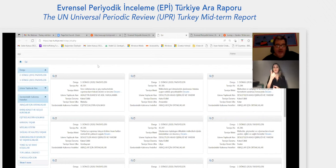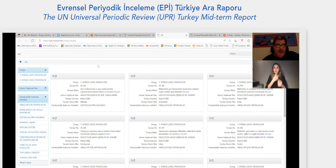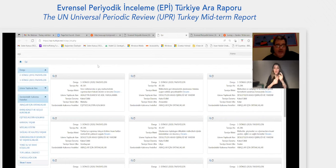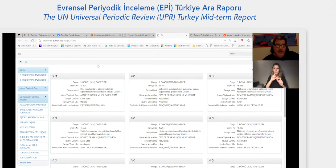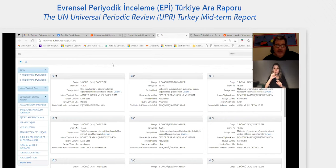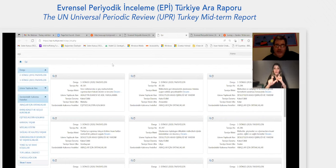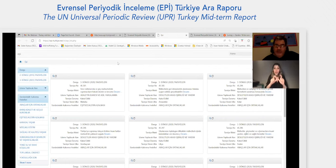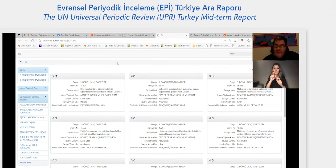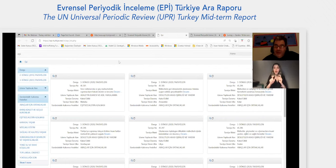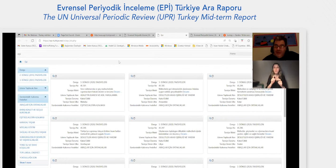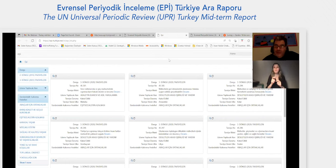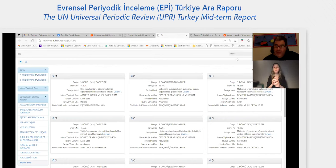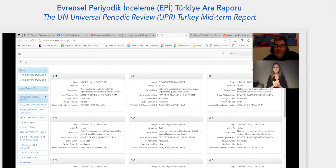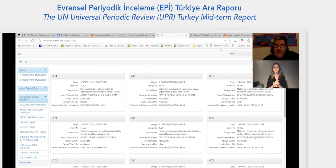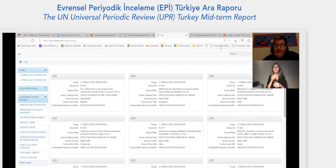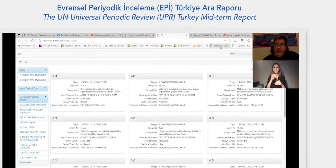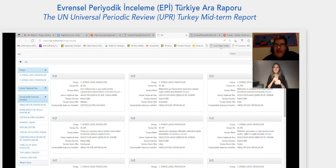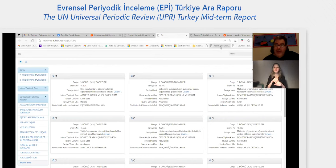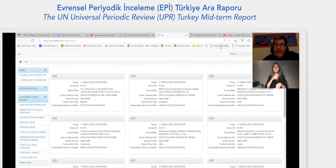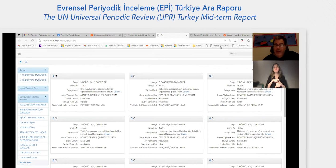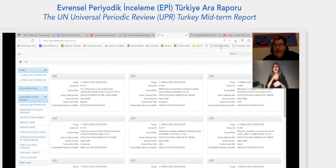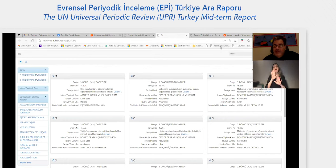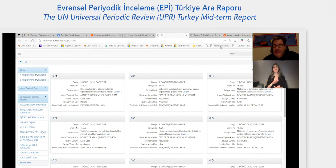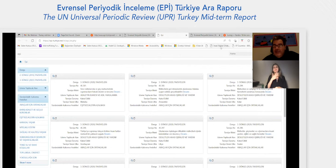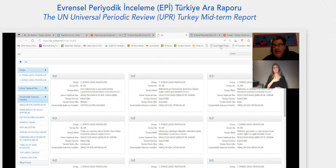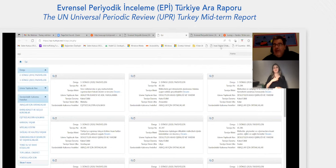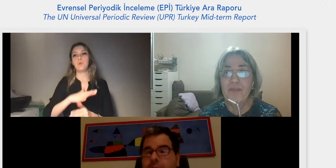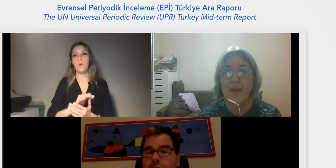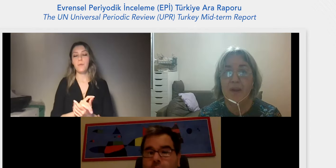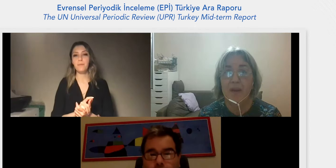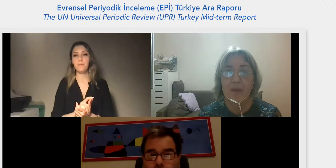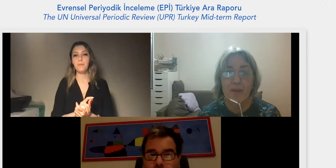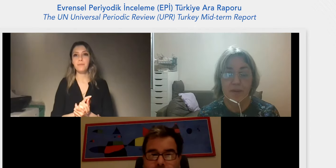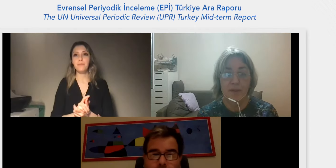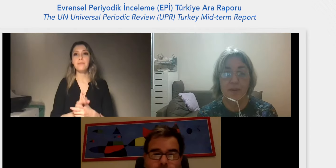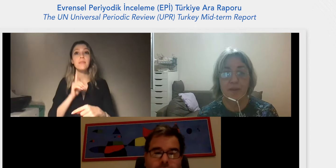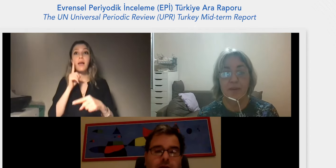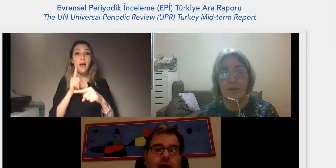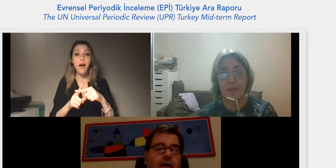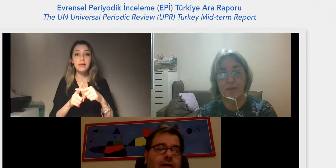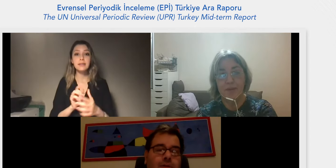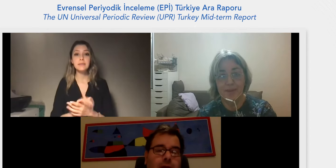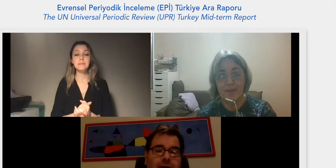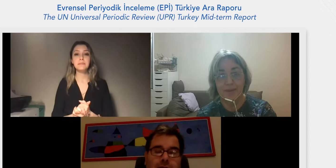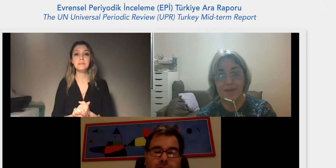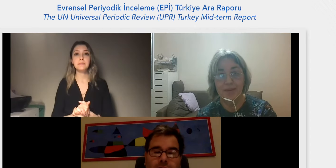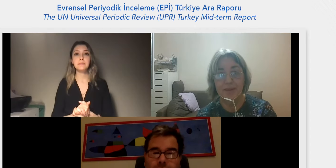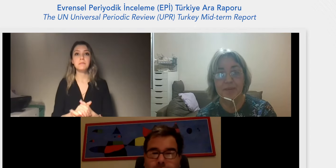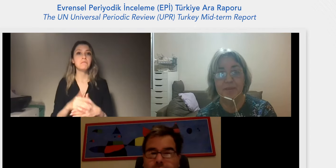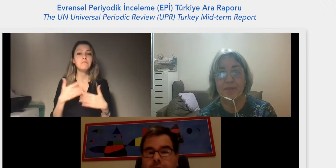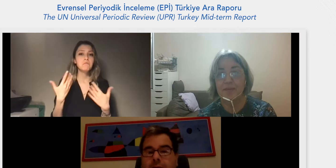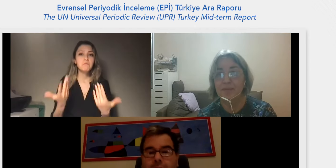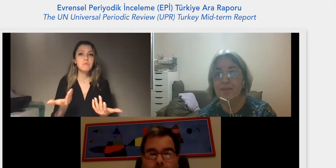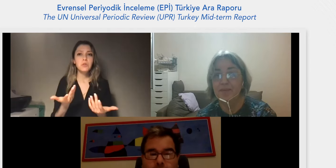zaman kalsın hem de asıl bir cold şey hani böyle acaba insanlar